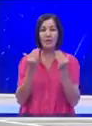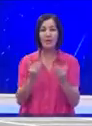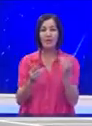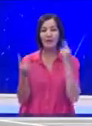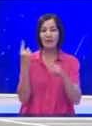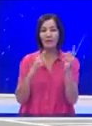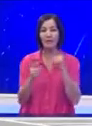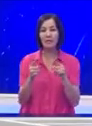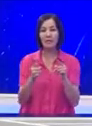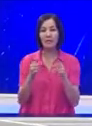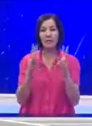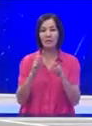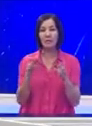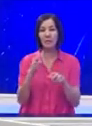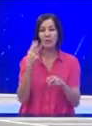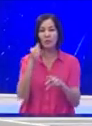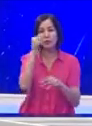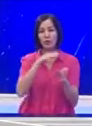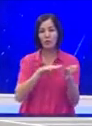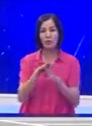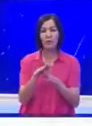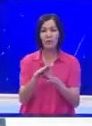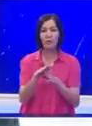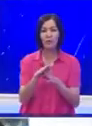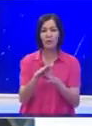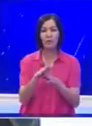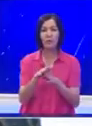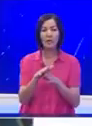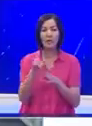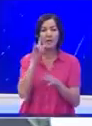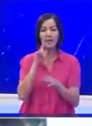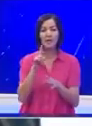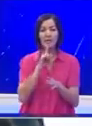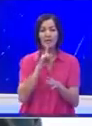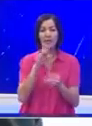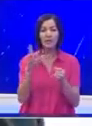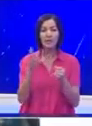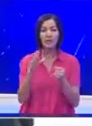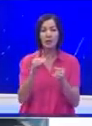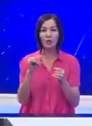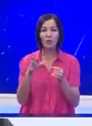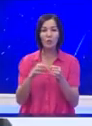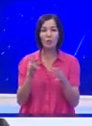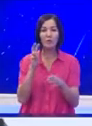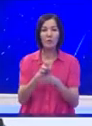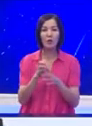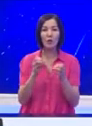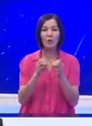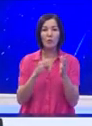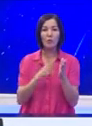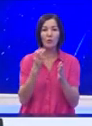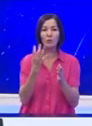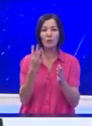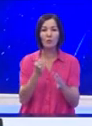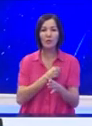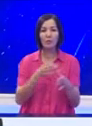авторлардың шығармашылық ізденістеріне биыл 30 жыл толды. Осы орайда жер жәннатына ат басын бұрған елтаңба авторы 18-404 әскери бөлімінде